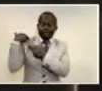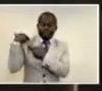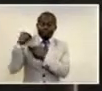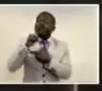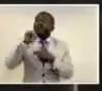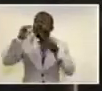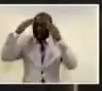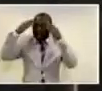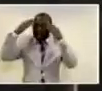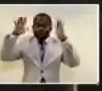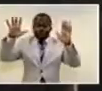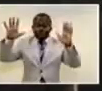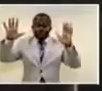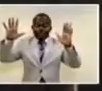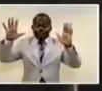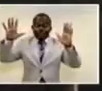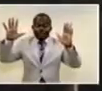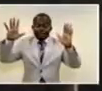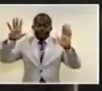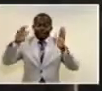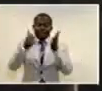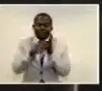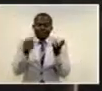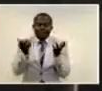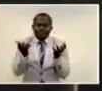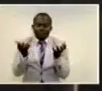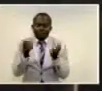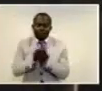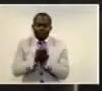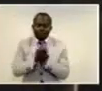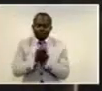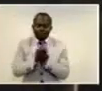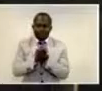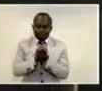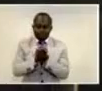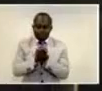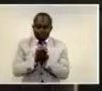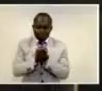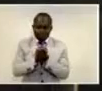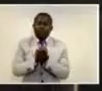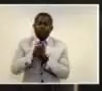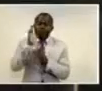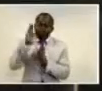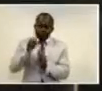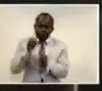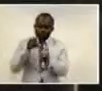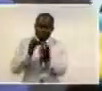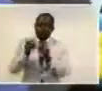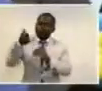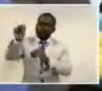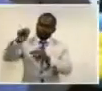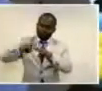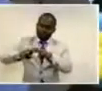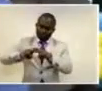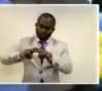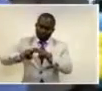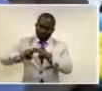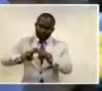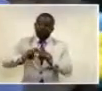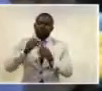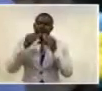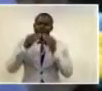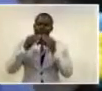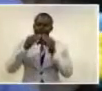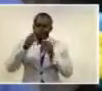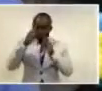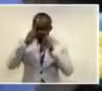nubwo bazi n'ikibazo icyo ari cyo iraza gukurikiranwa genda wicare bihore murakoze nyako